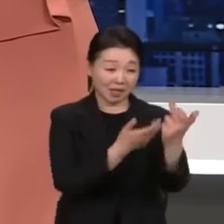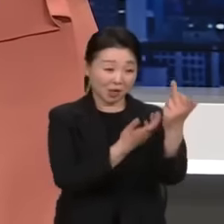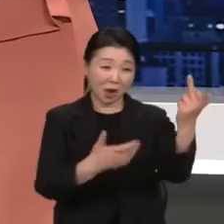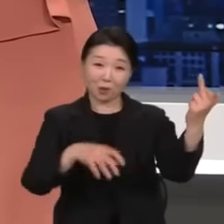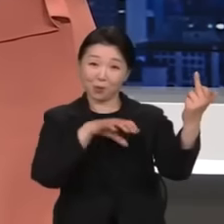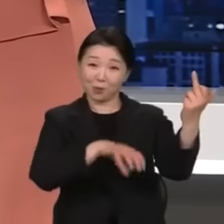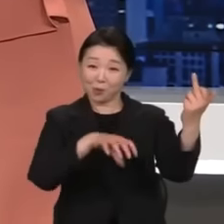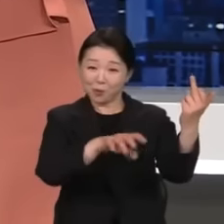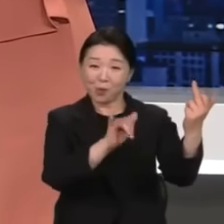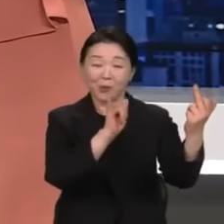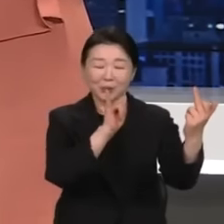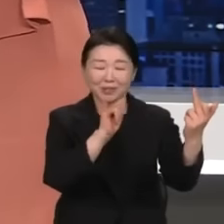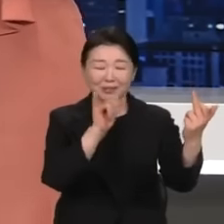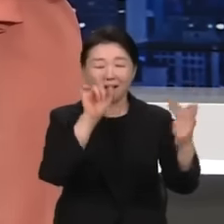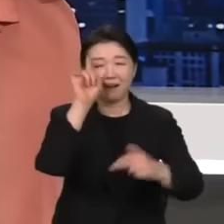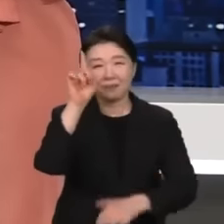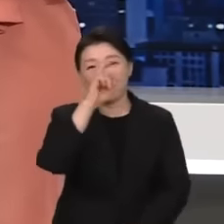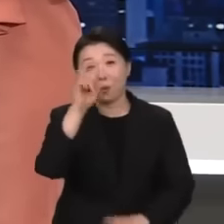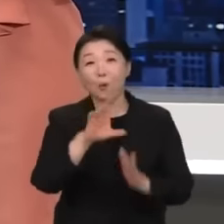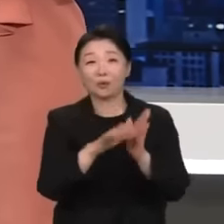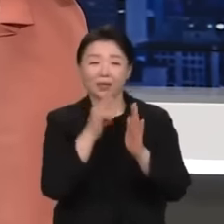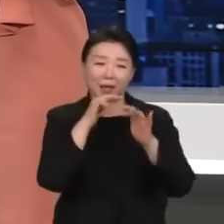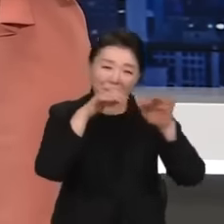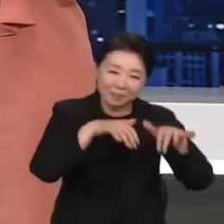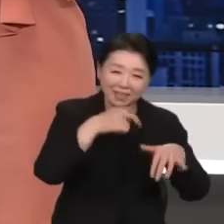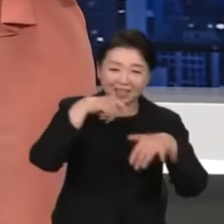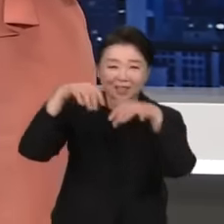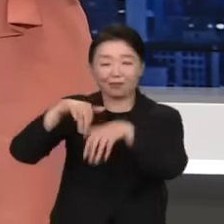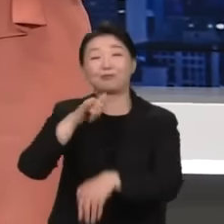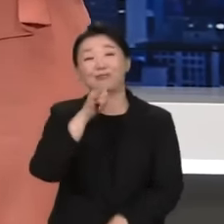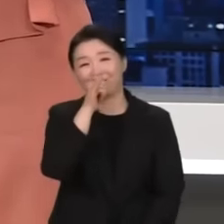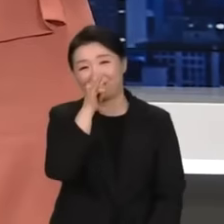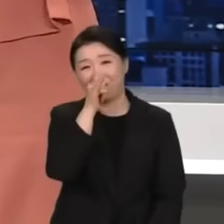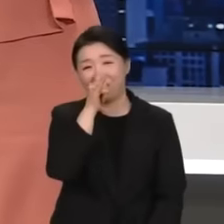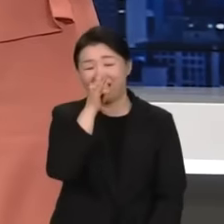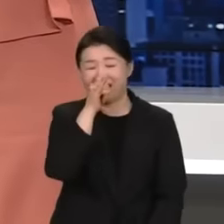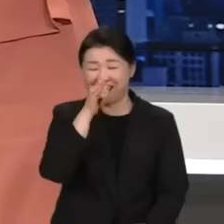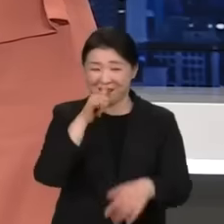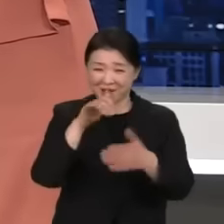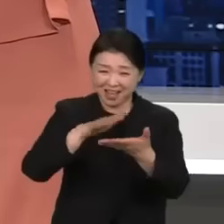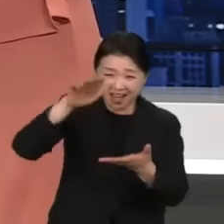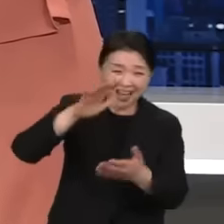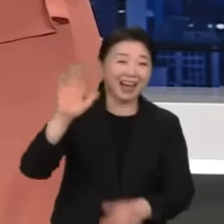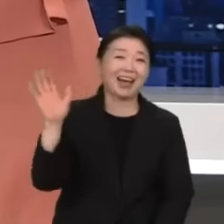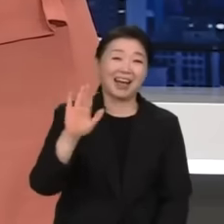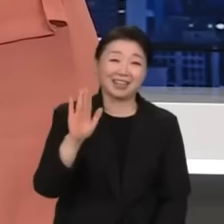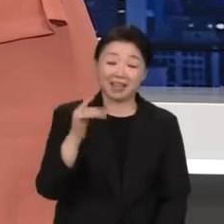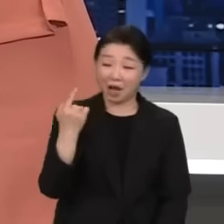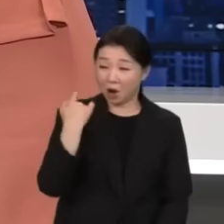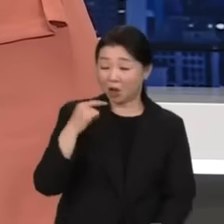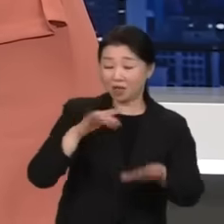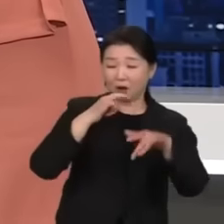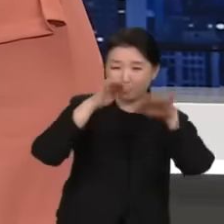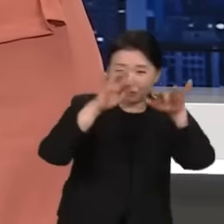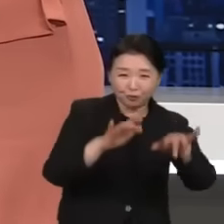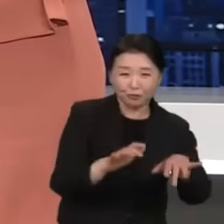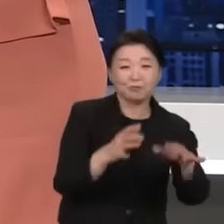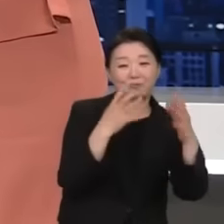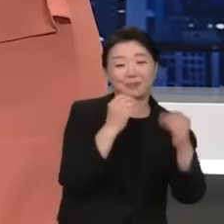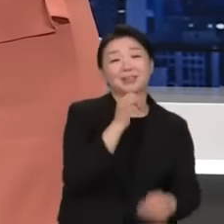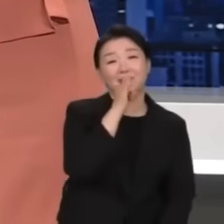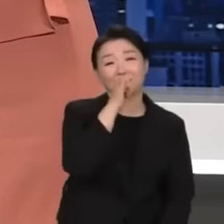산지를 중심으로는 내일 오후 사이 또 한 번 비나 눈이 내리겠는데요. 양이 많지는 않지만 어제와 오늘 이미 많은 눈이